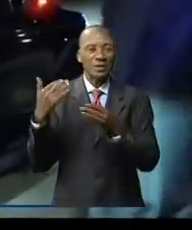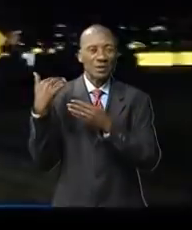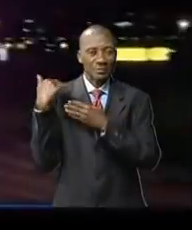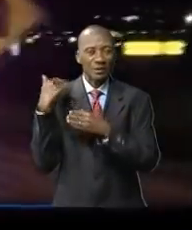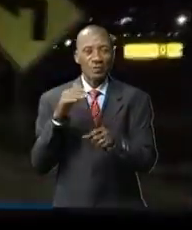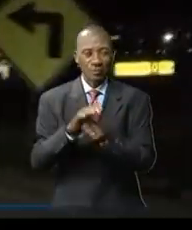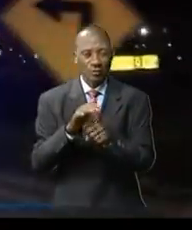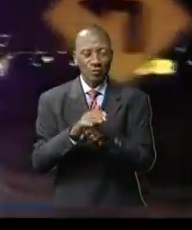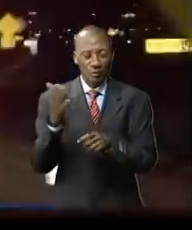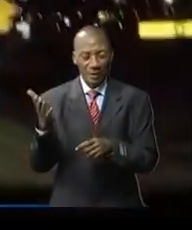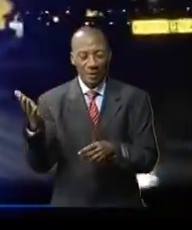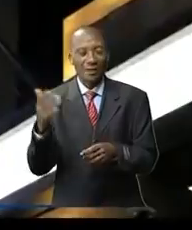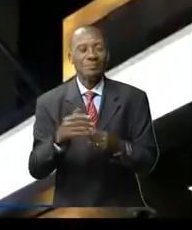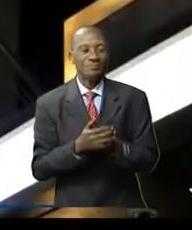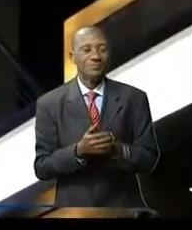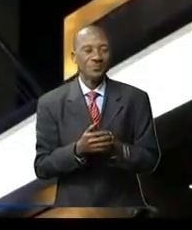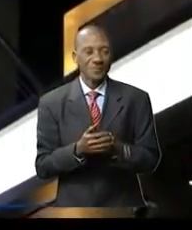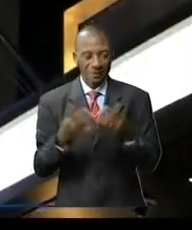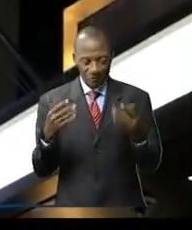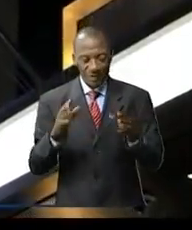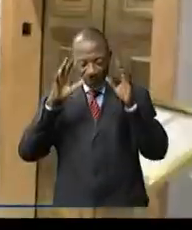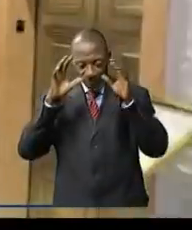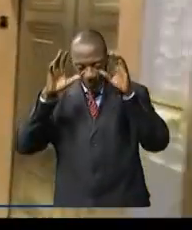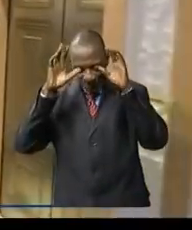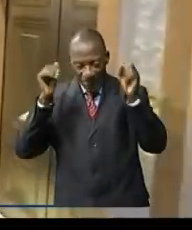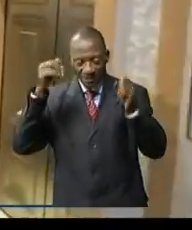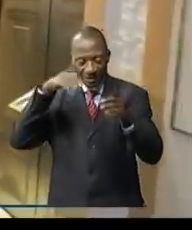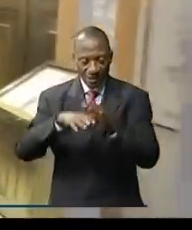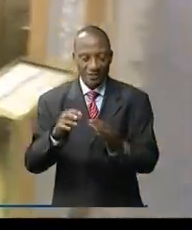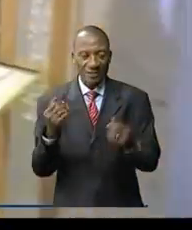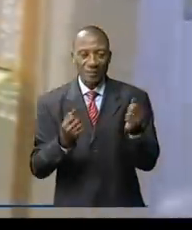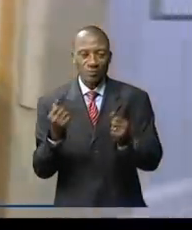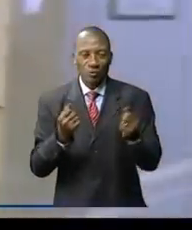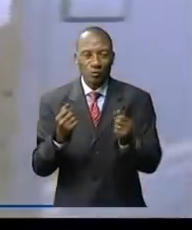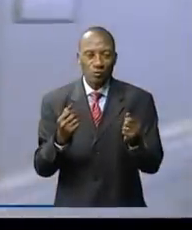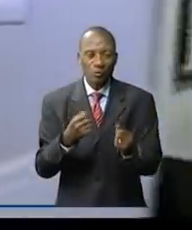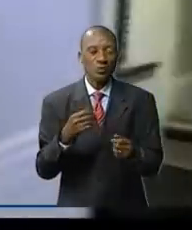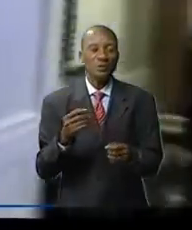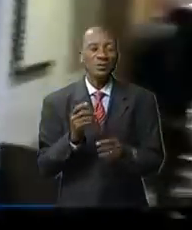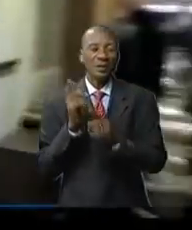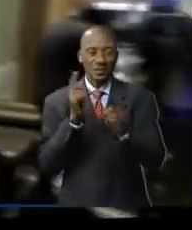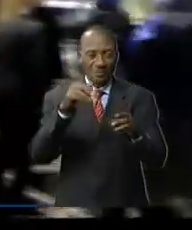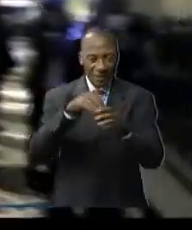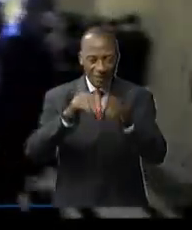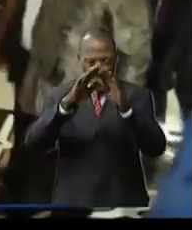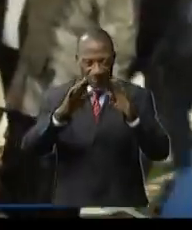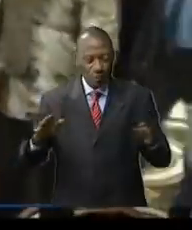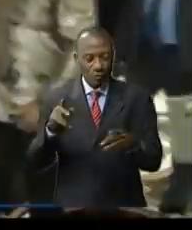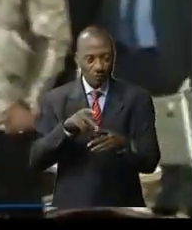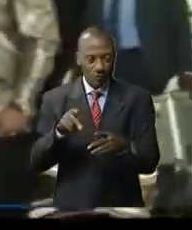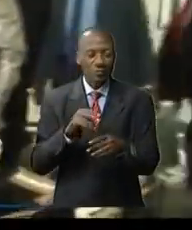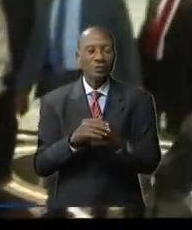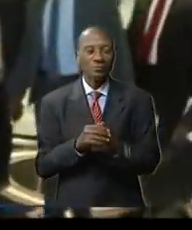COVID-19. À sa résidence temporaire de New York, le chef de l'État a rencontré une équipe restreinte de ses collaborateurs qui